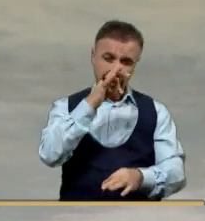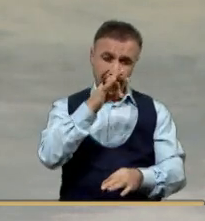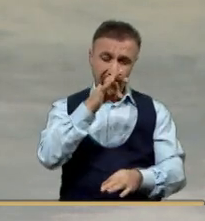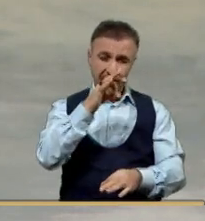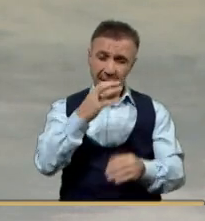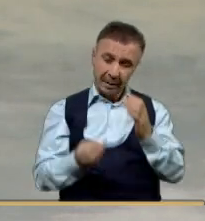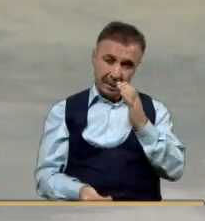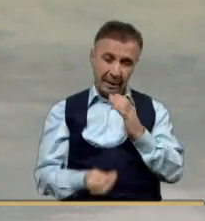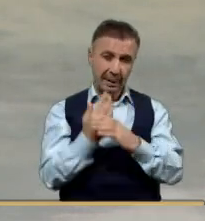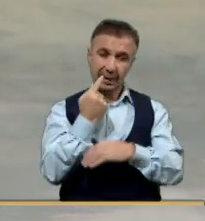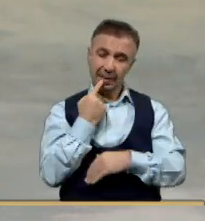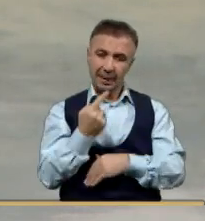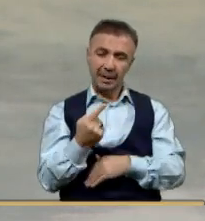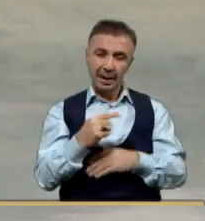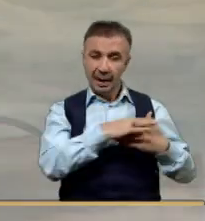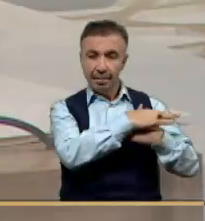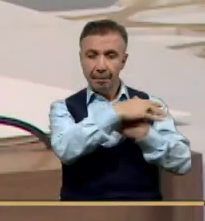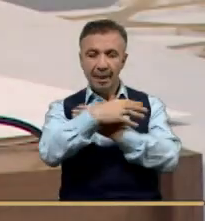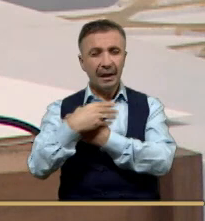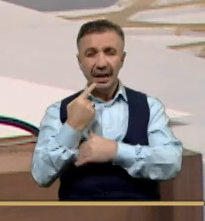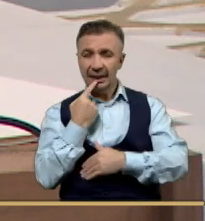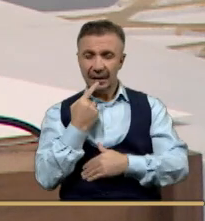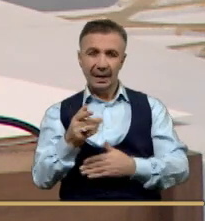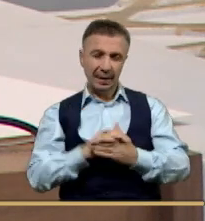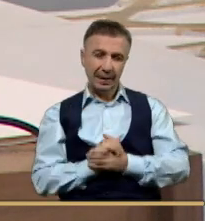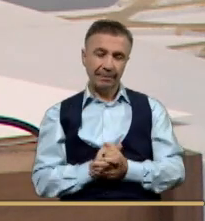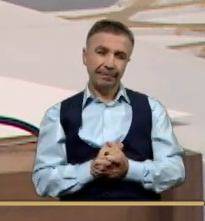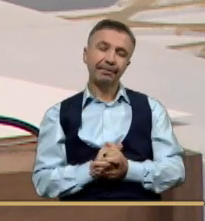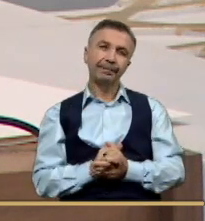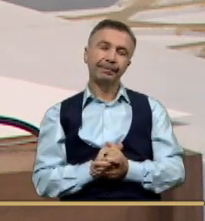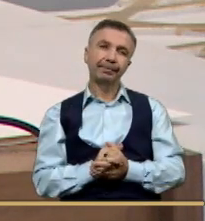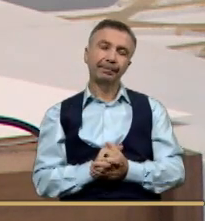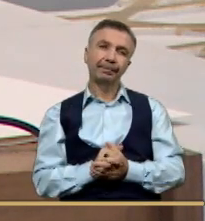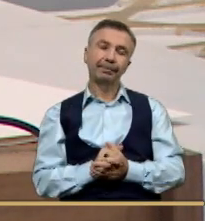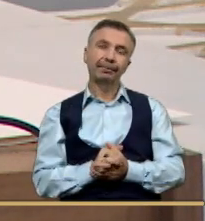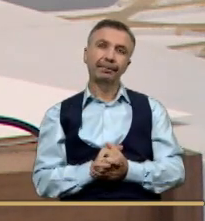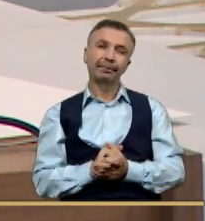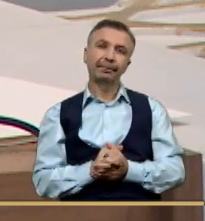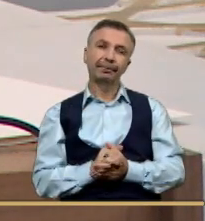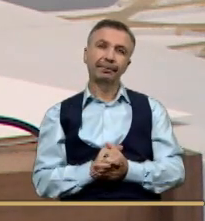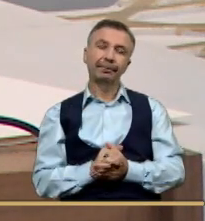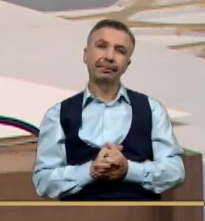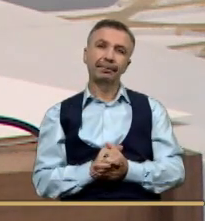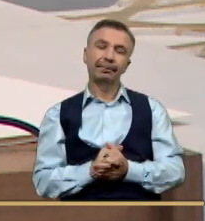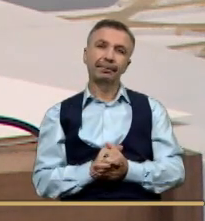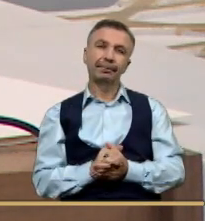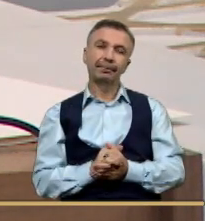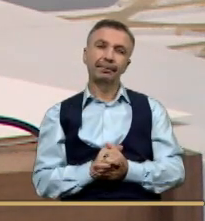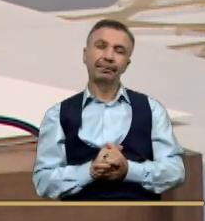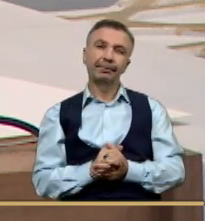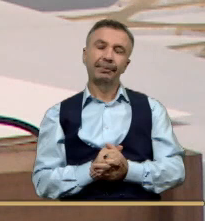Melekler de dediler ki, قَالُوا اَتَجْعَلُ ف۪يهَا مَنْ يُفْسِدُ